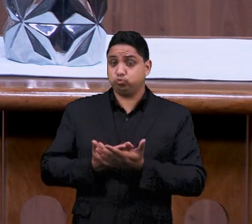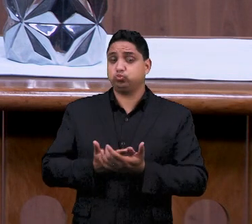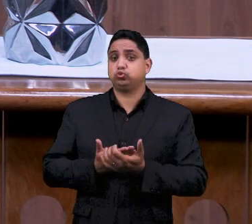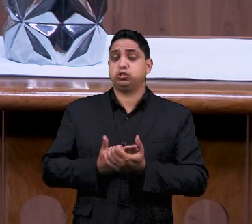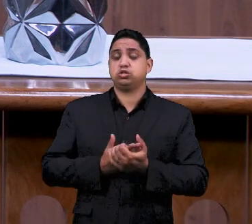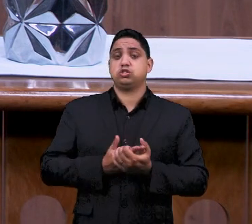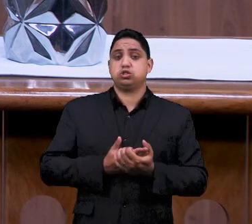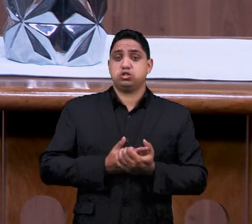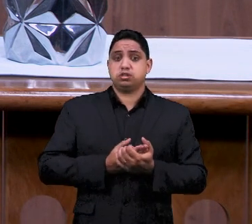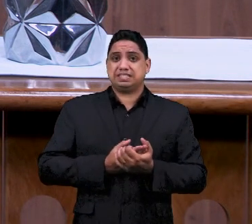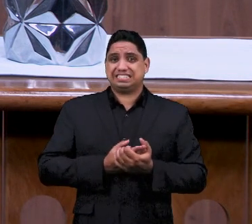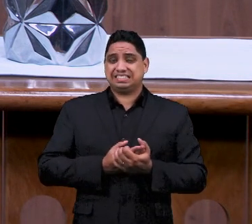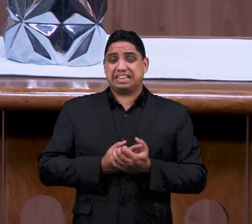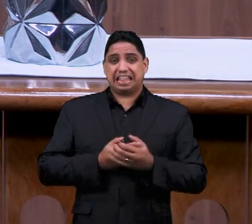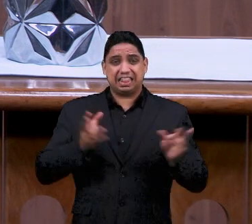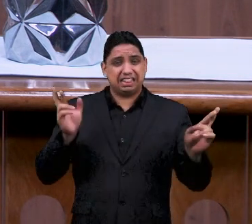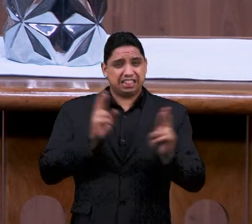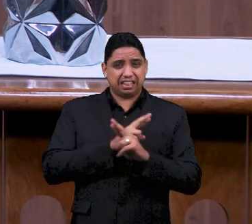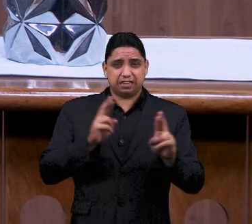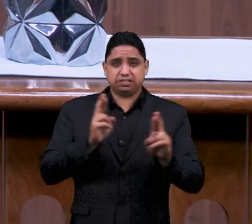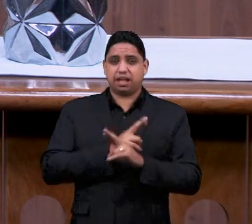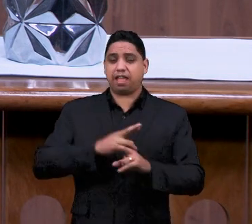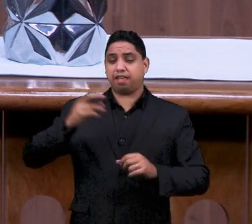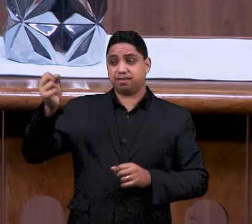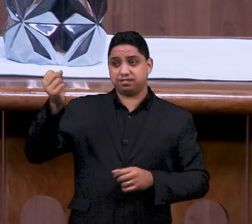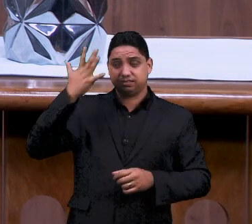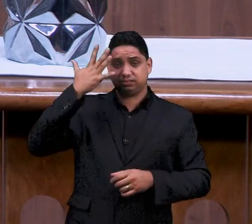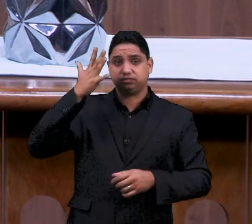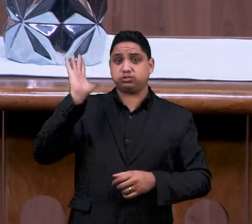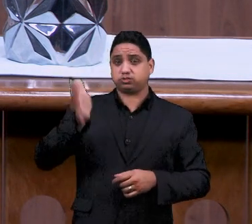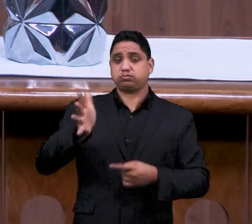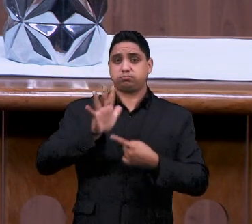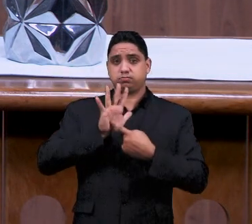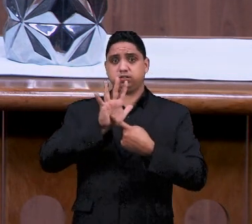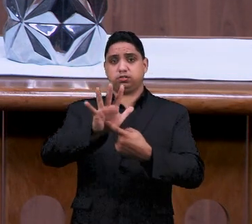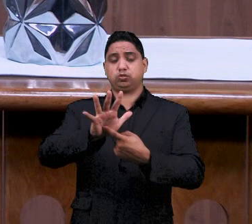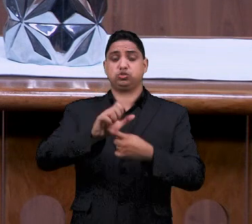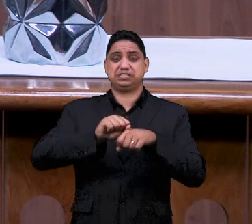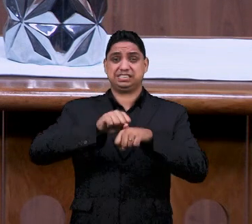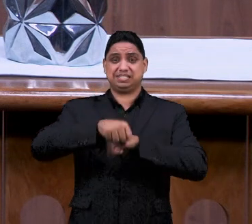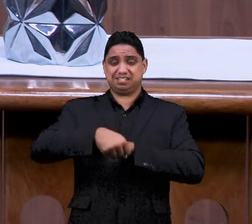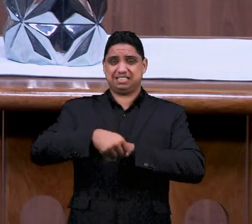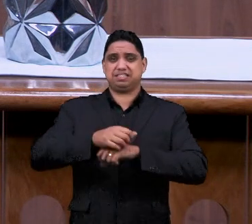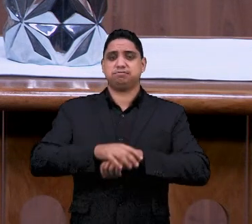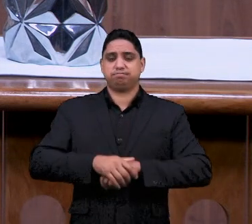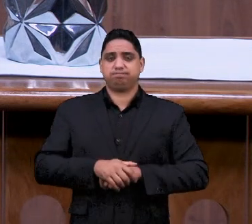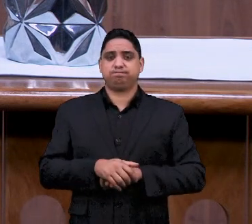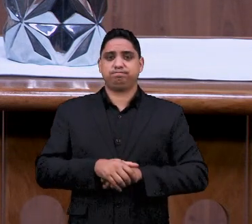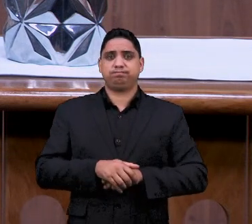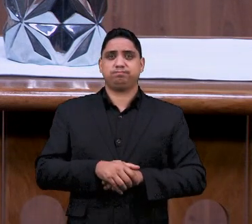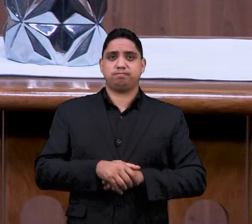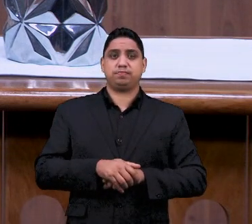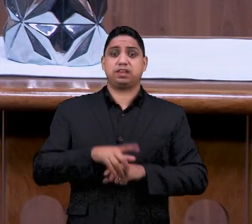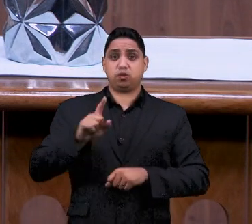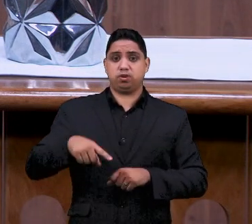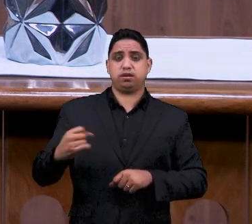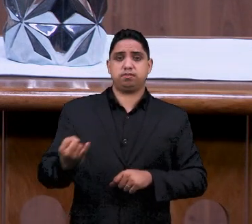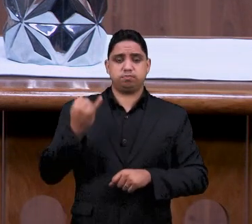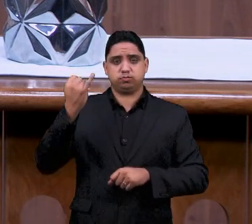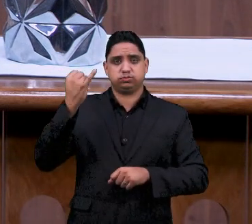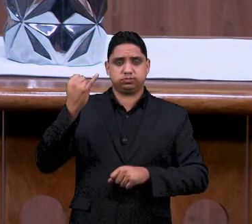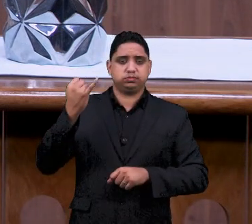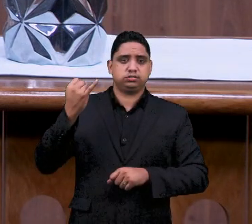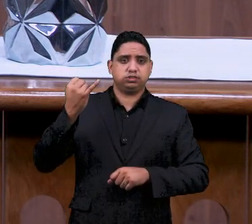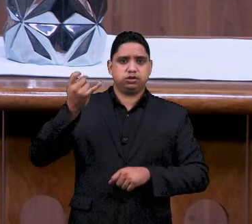est extrêmement associé aux révélations qui ont été transmises au dernier séminaire. Donc, il est important